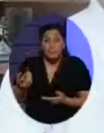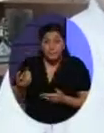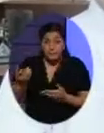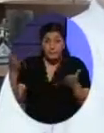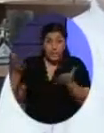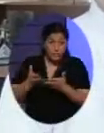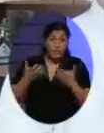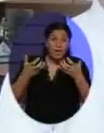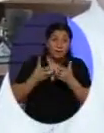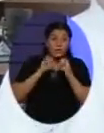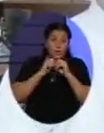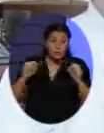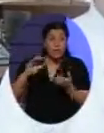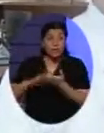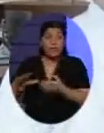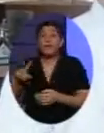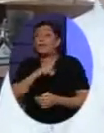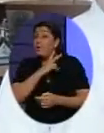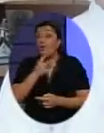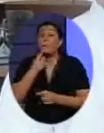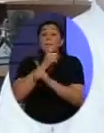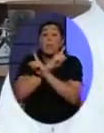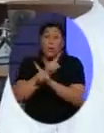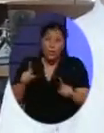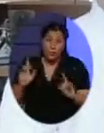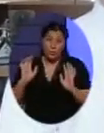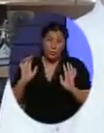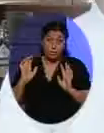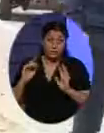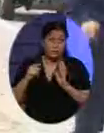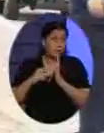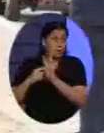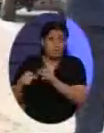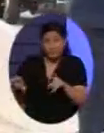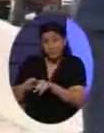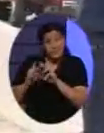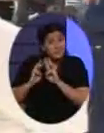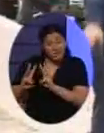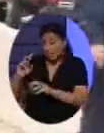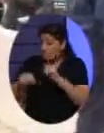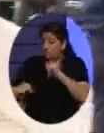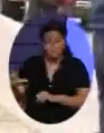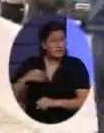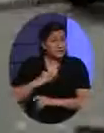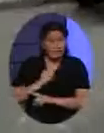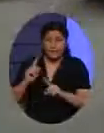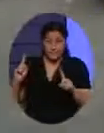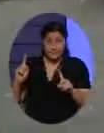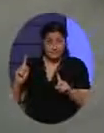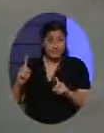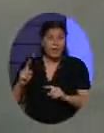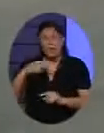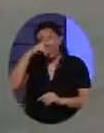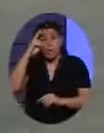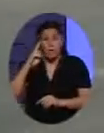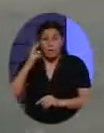שבע, אשדוד, אשקלון וגן יבנה אומרים לא מקובל עלינו מודל סדרות. למרות האחריות המופגנת, יש להורים גם לא מעט